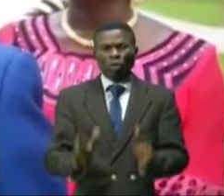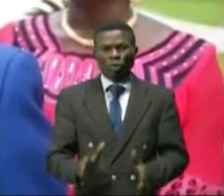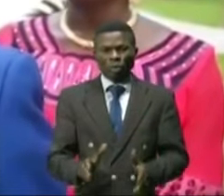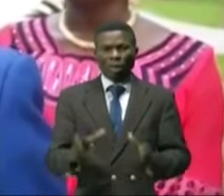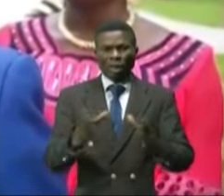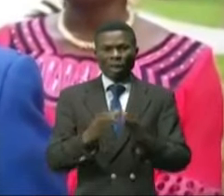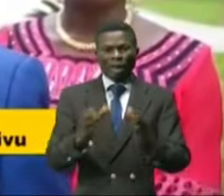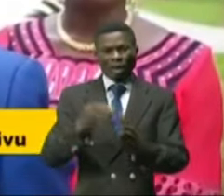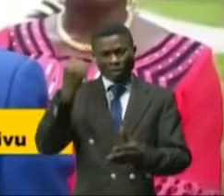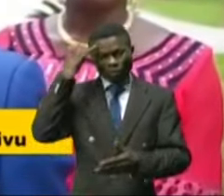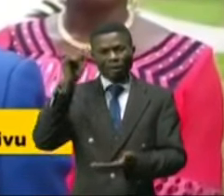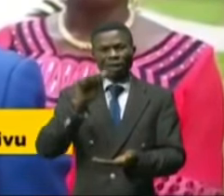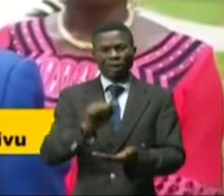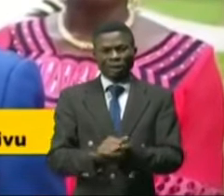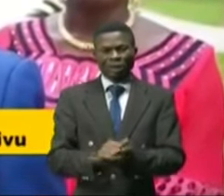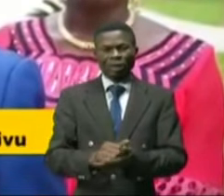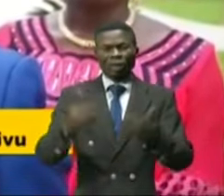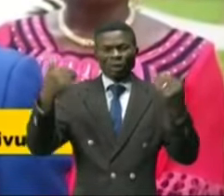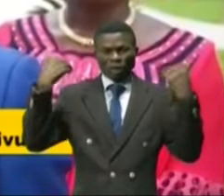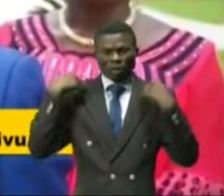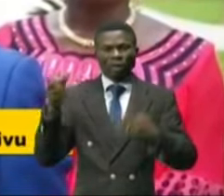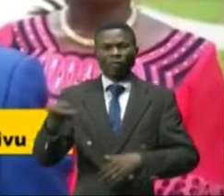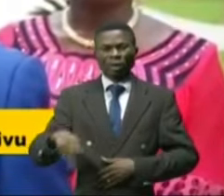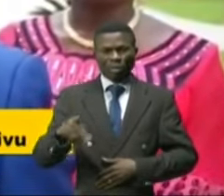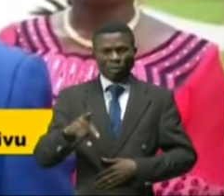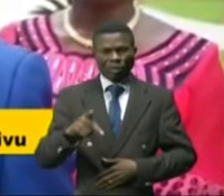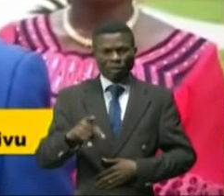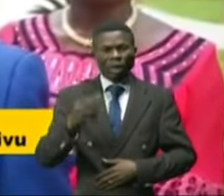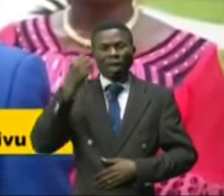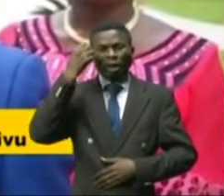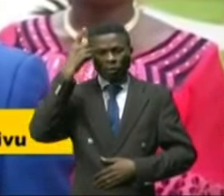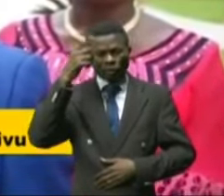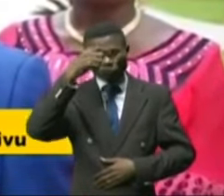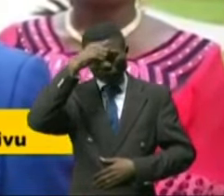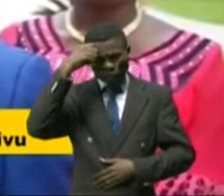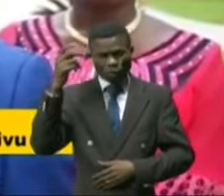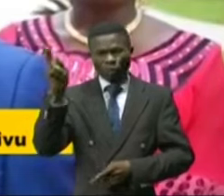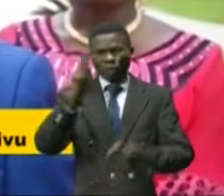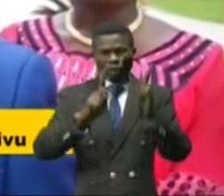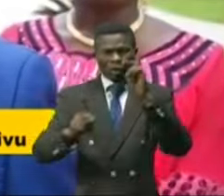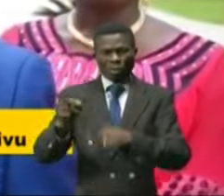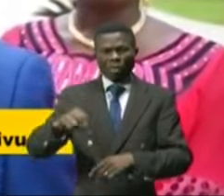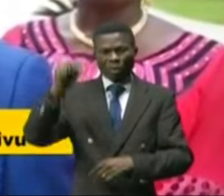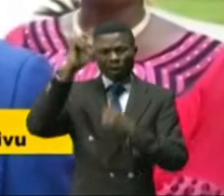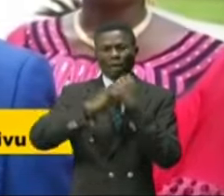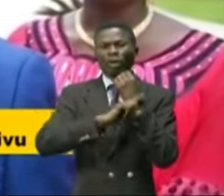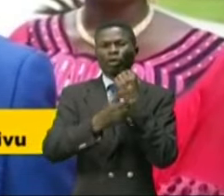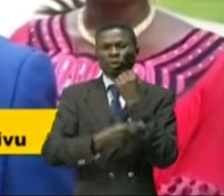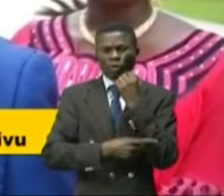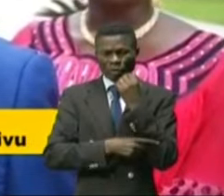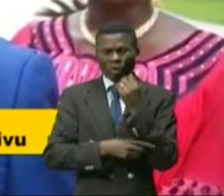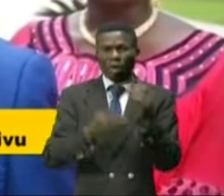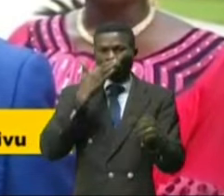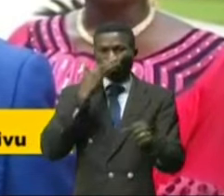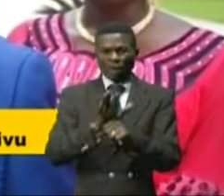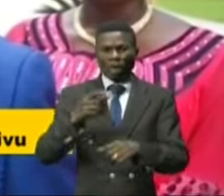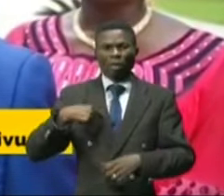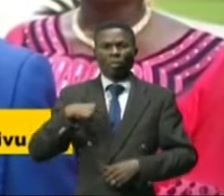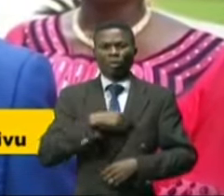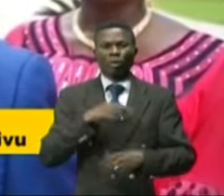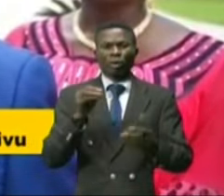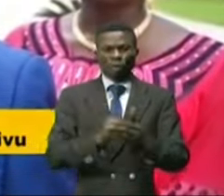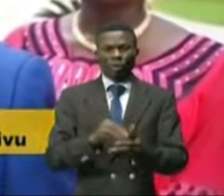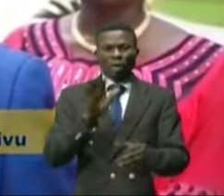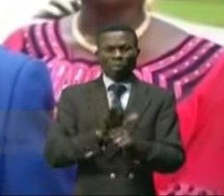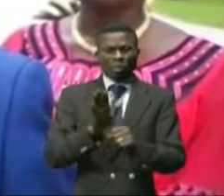qu'avec cet allègement, l'autorité provinciale est en train de comprendre la souffrance de cette population. Et il nous a rassuré qu'il y a encore